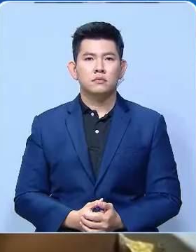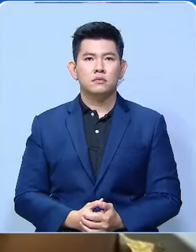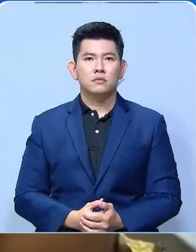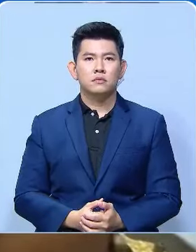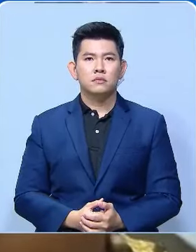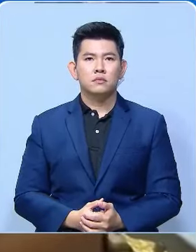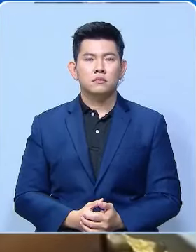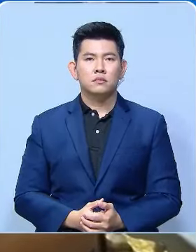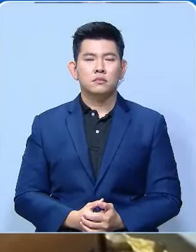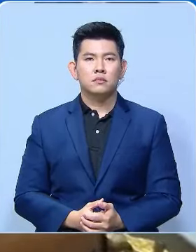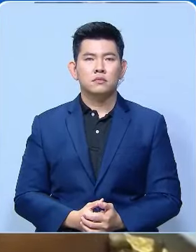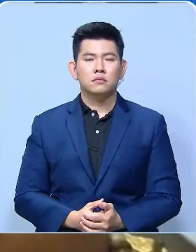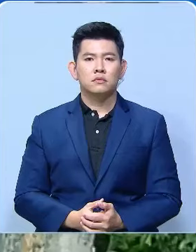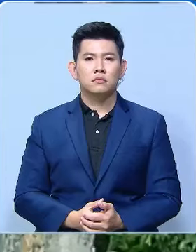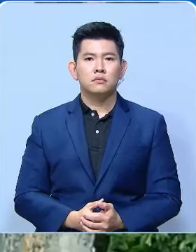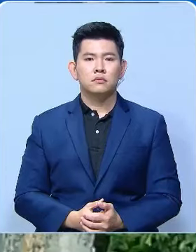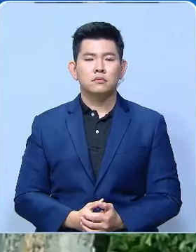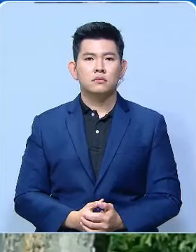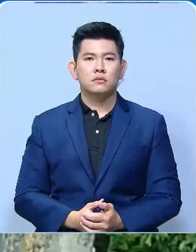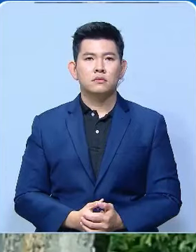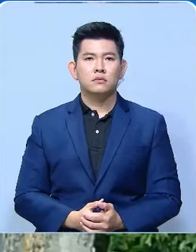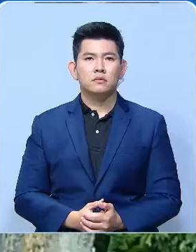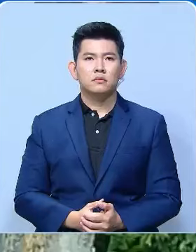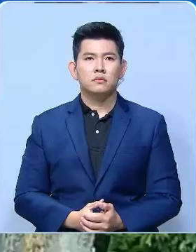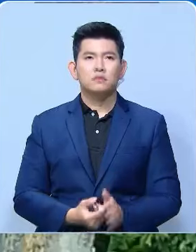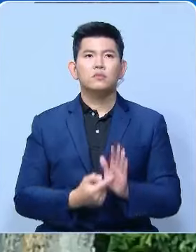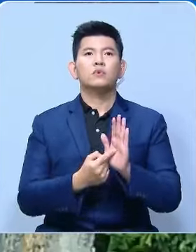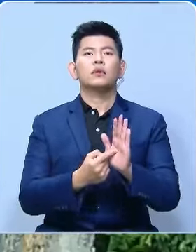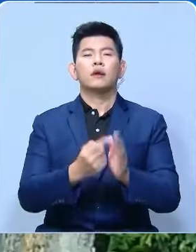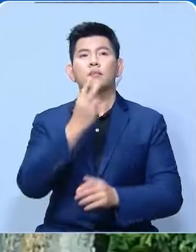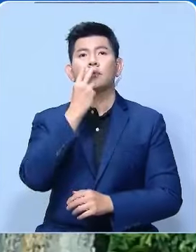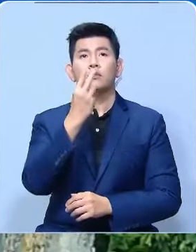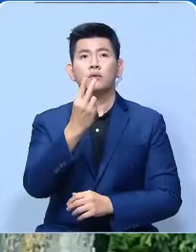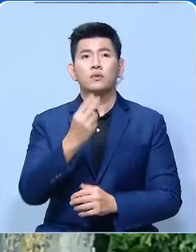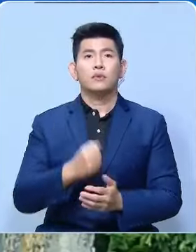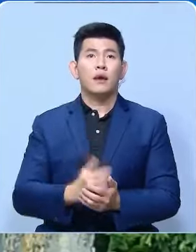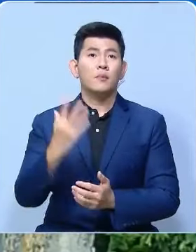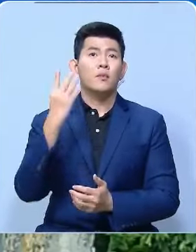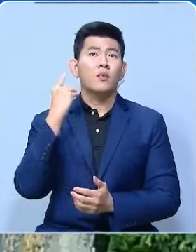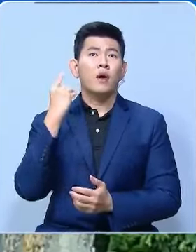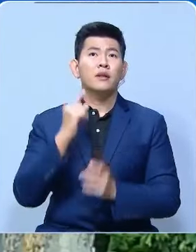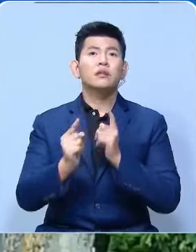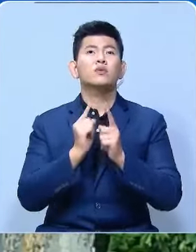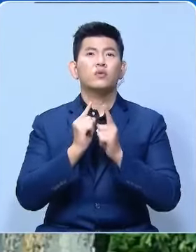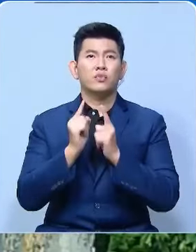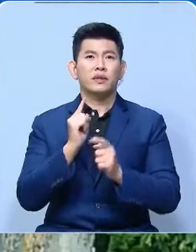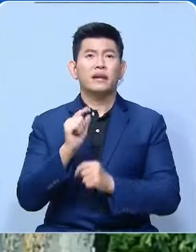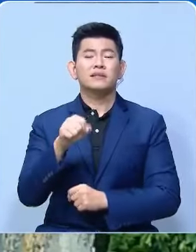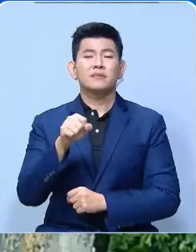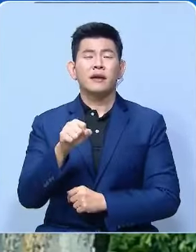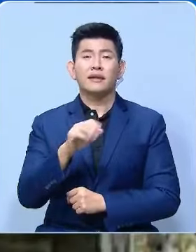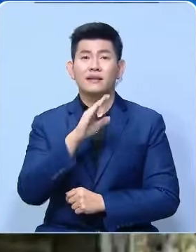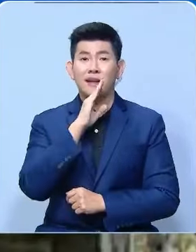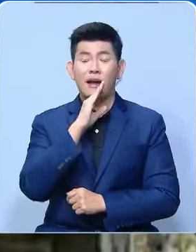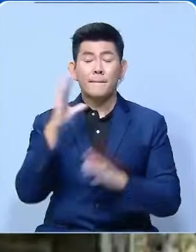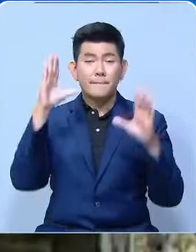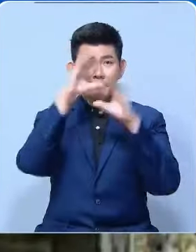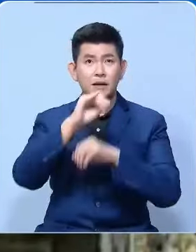พื้นมาเนี่ยแล้วเดี๋ยววันนี้เนี่ยเมื่อวานเรายังพูดอยู่เลยถูกมั้ยว่าถ้าไม่ไปเมื่อคืนวันนี้เ